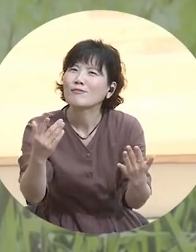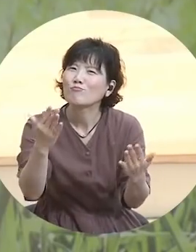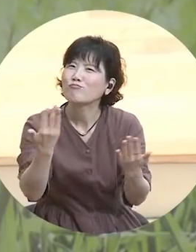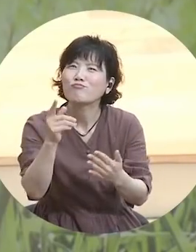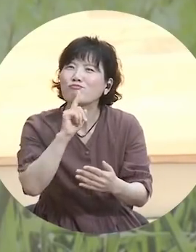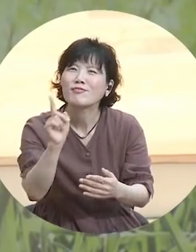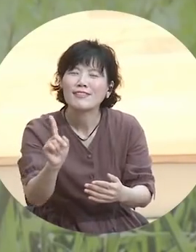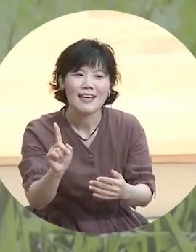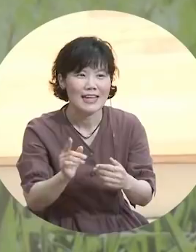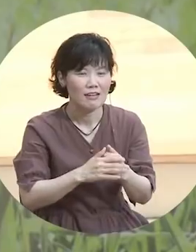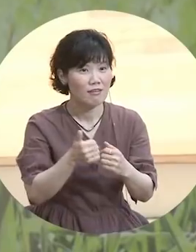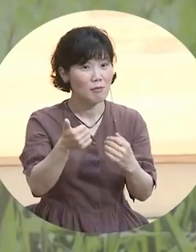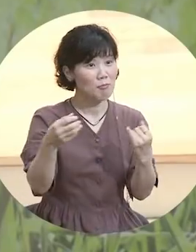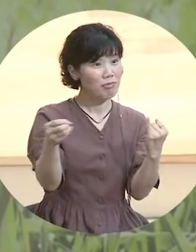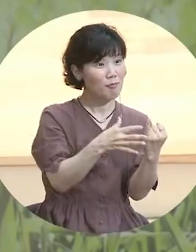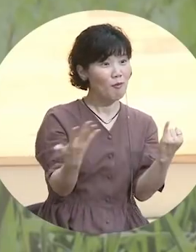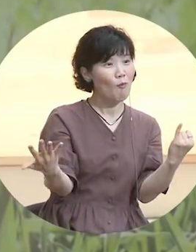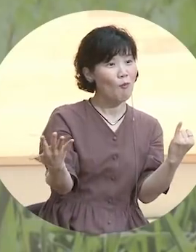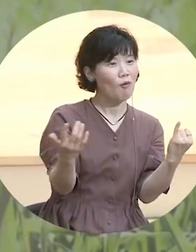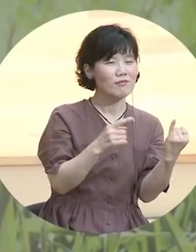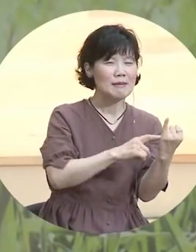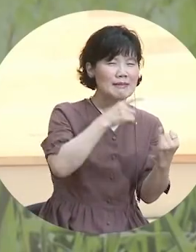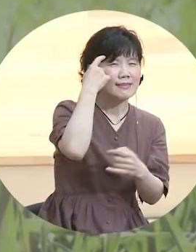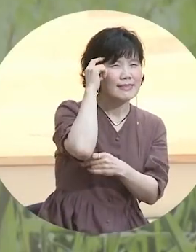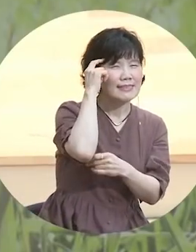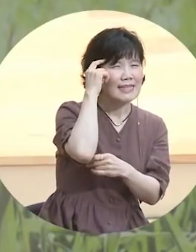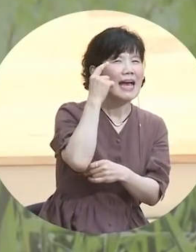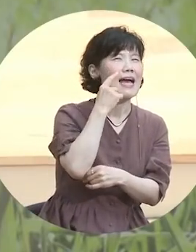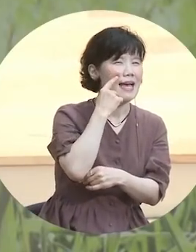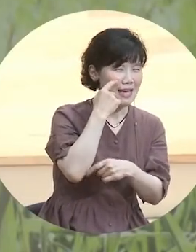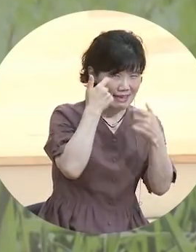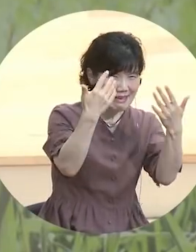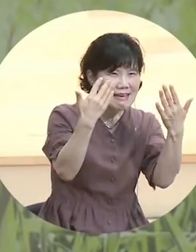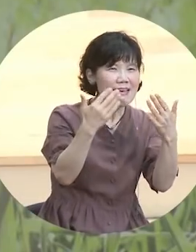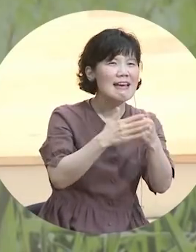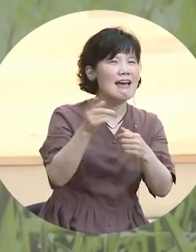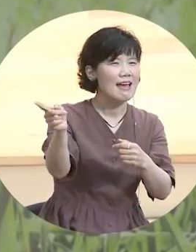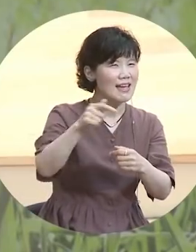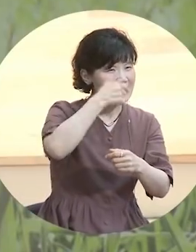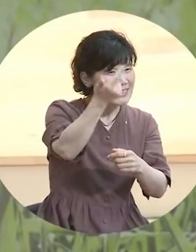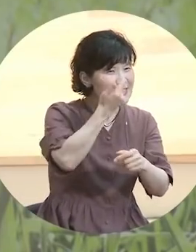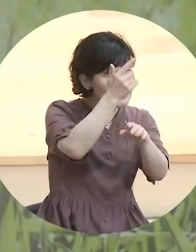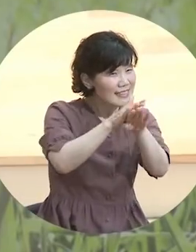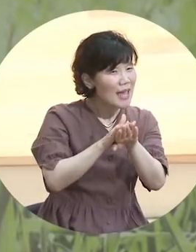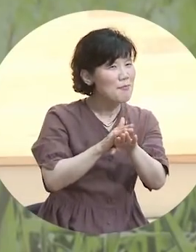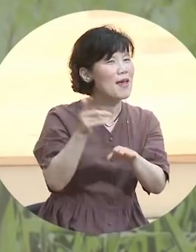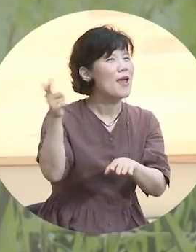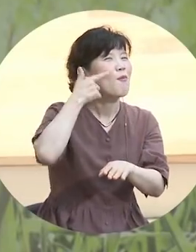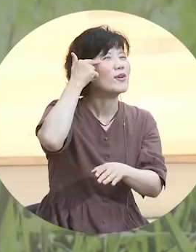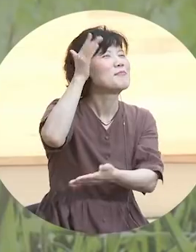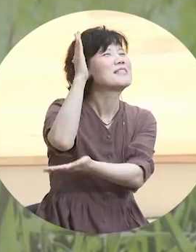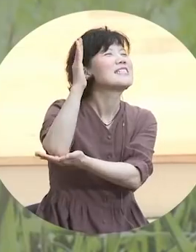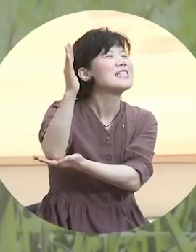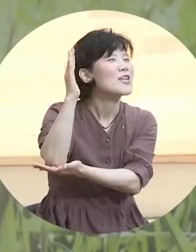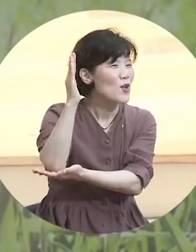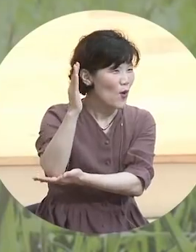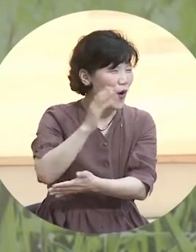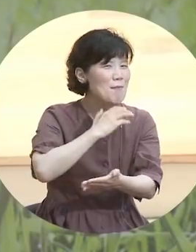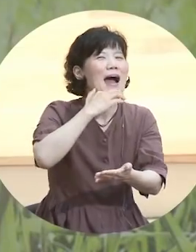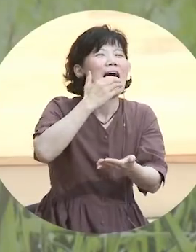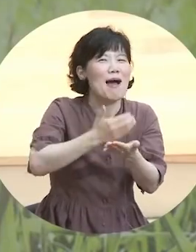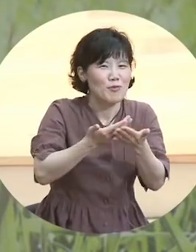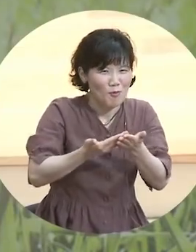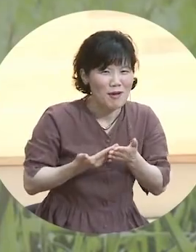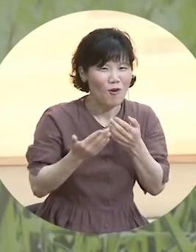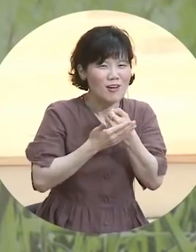물었습니다. 남편은 아무 대꾸를 하지 않는 거예요. 아내가 생각해보니까 필시 그 주일 저녁 설교, 목사님의 설교에 이 남편이 감동을